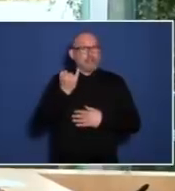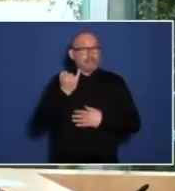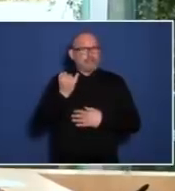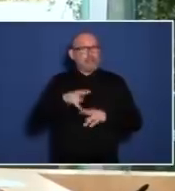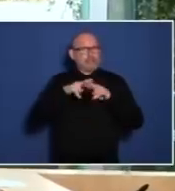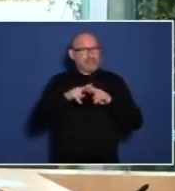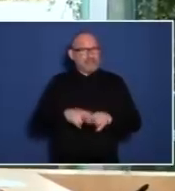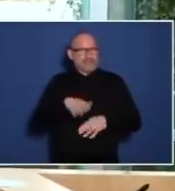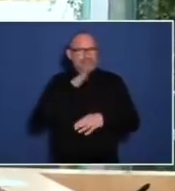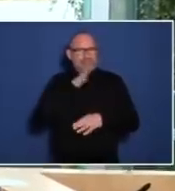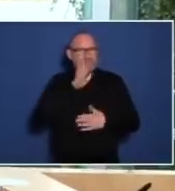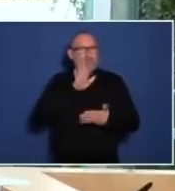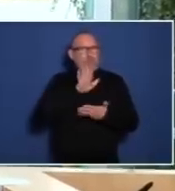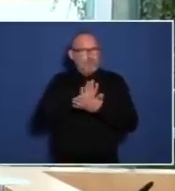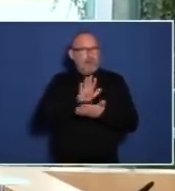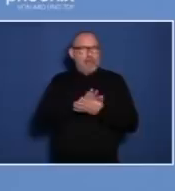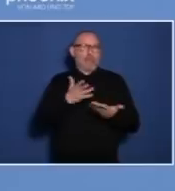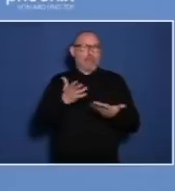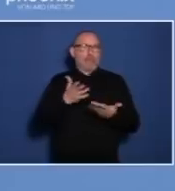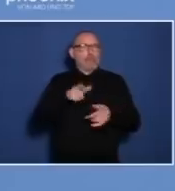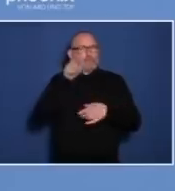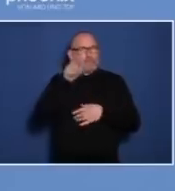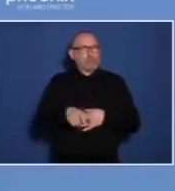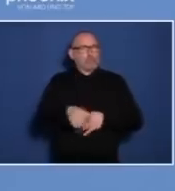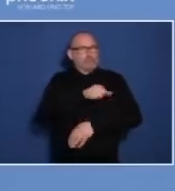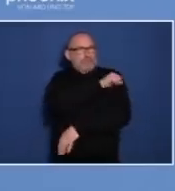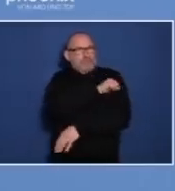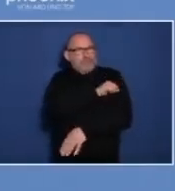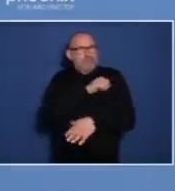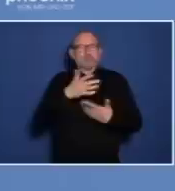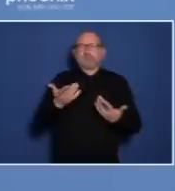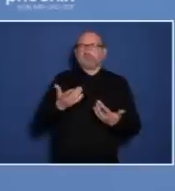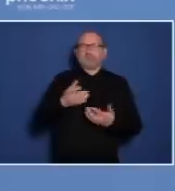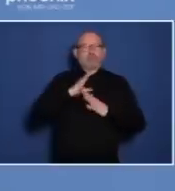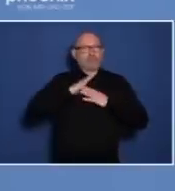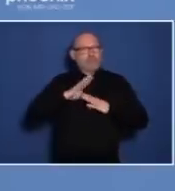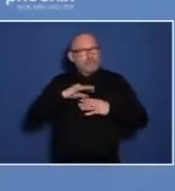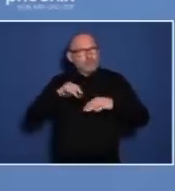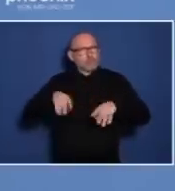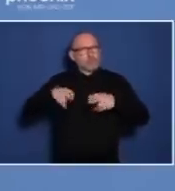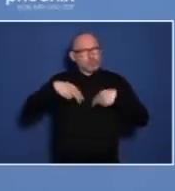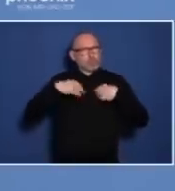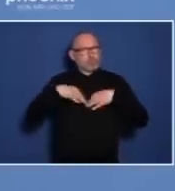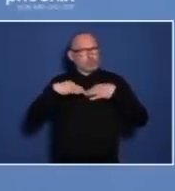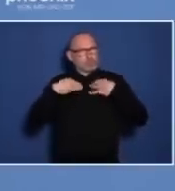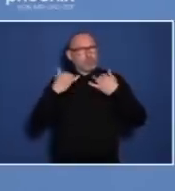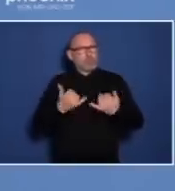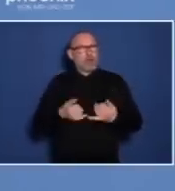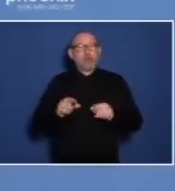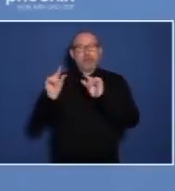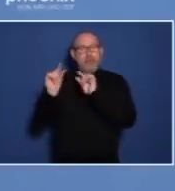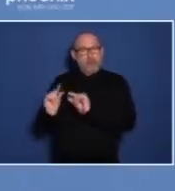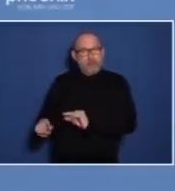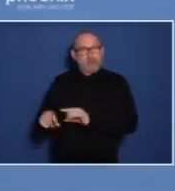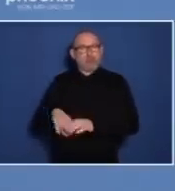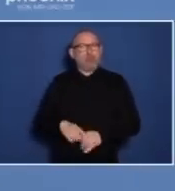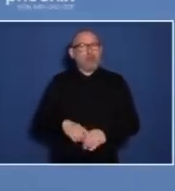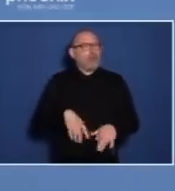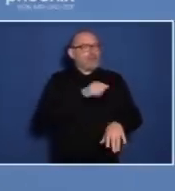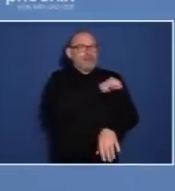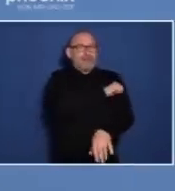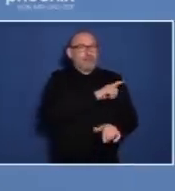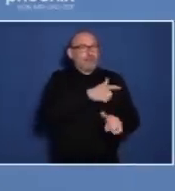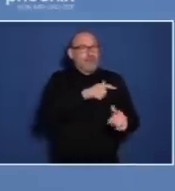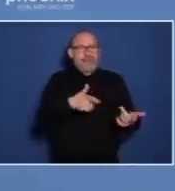auch bei geimpften und genesenen Personen, das ich Ihnen hier nicht quantifizieren kann. Es ist aber erheblich geringer als bei jemandem, der weder geimpft